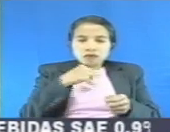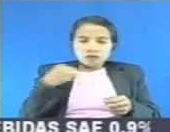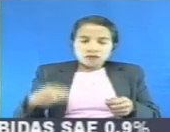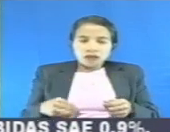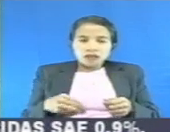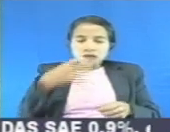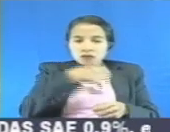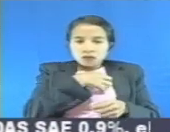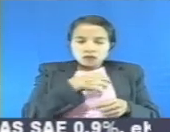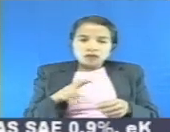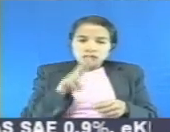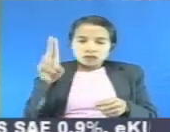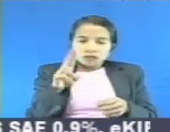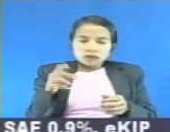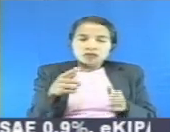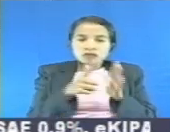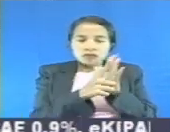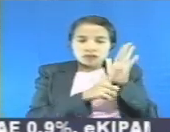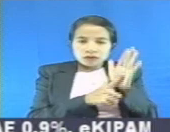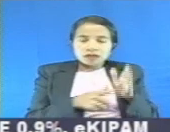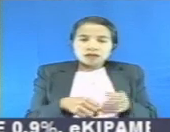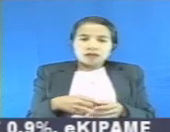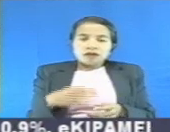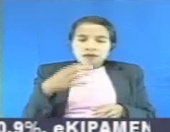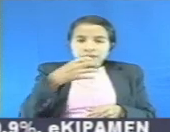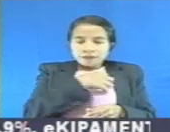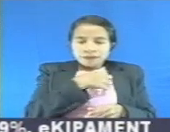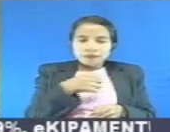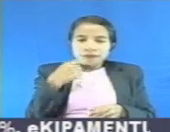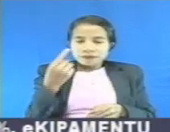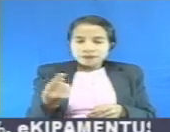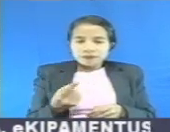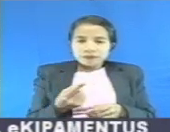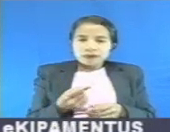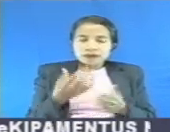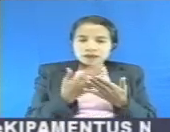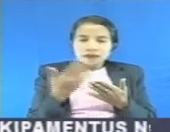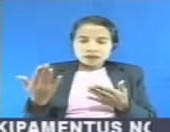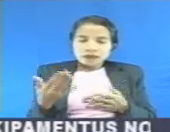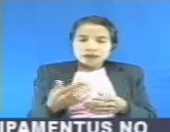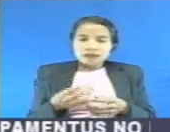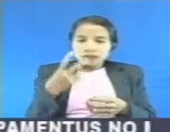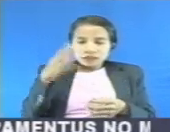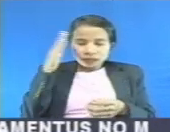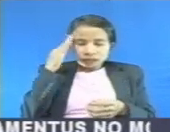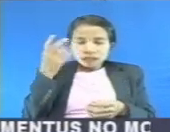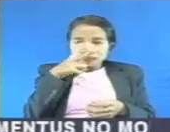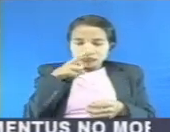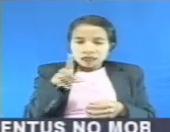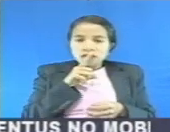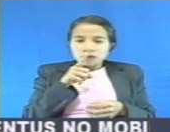no Penitelio executa a ordem. Faustino Ateten, material ruma neve desconfia tem que verifica